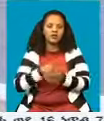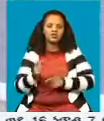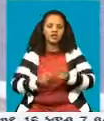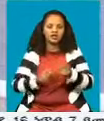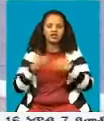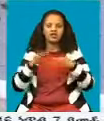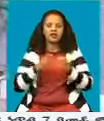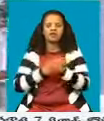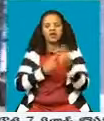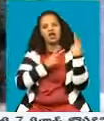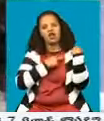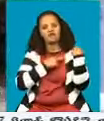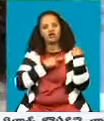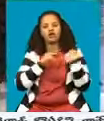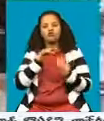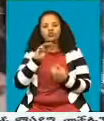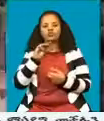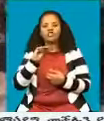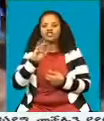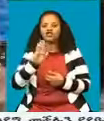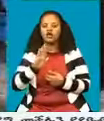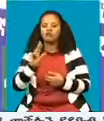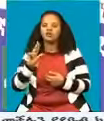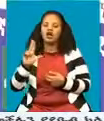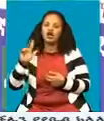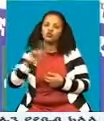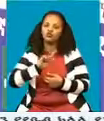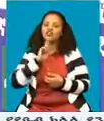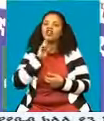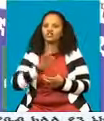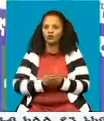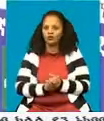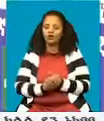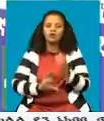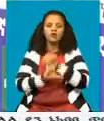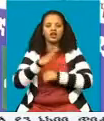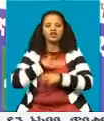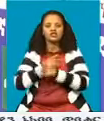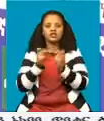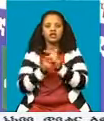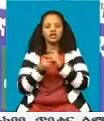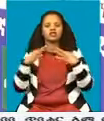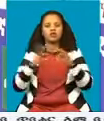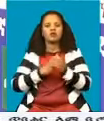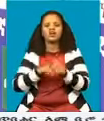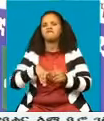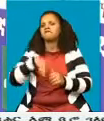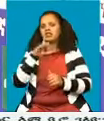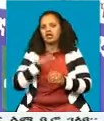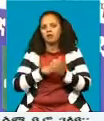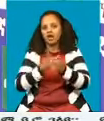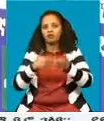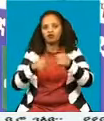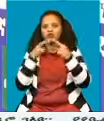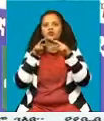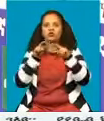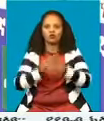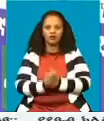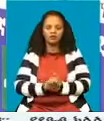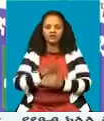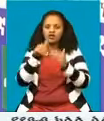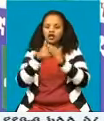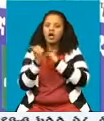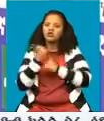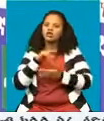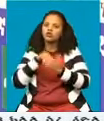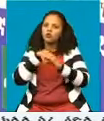አስተዳደር ጤና መምሪያ ኃላፊ ሙንጠሻ ብርሃኑ ናቸው። በሀገራችን ደረጃ የጤናው አመራር ከፍተኛ አመራር መጥቶ ተመልክቷል። አጠቃላይ